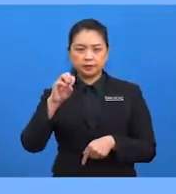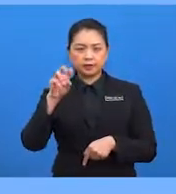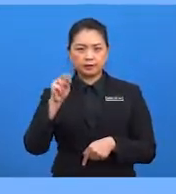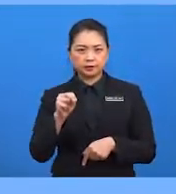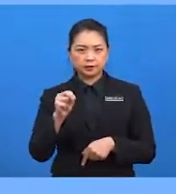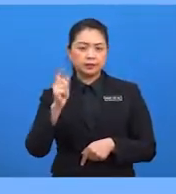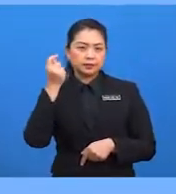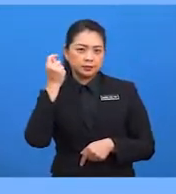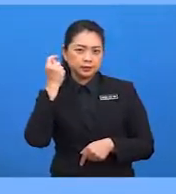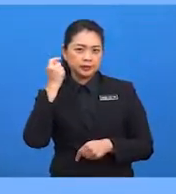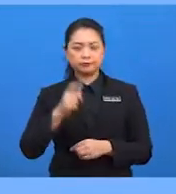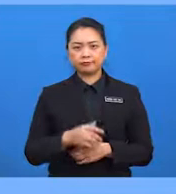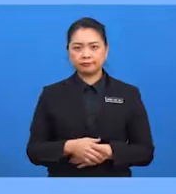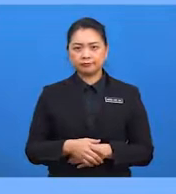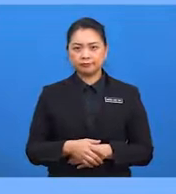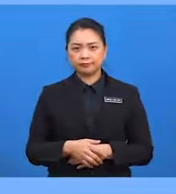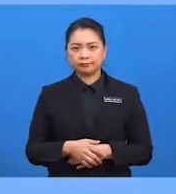dalam asid kuat tadi?